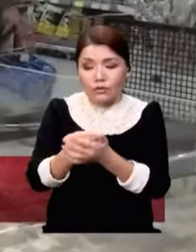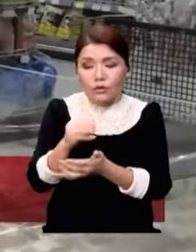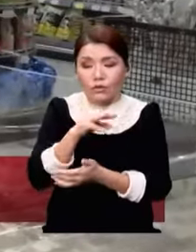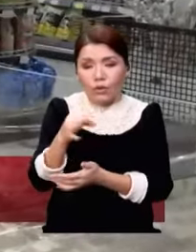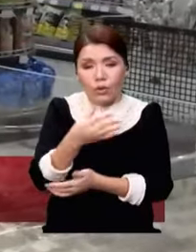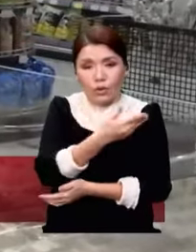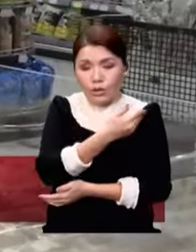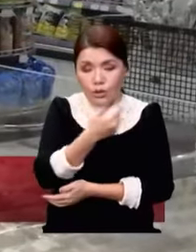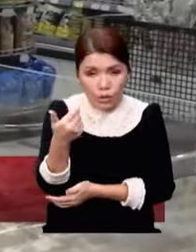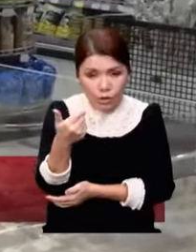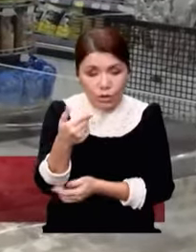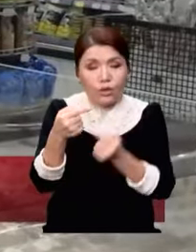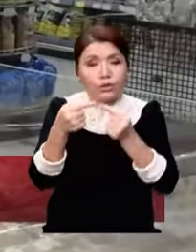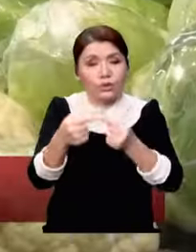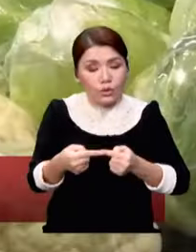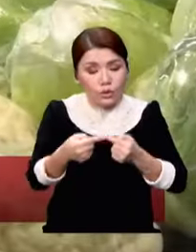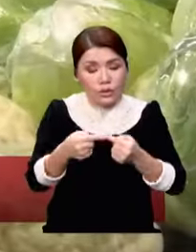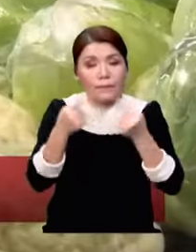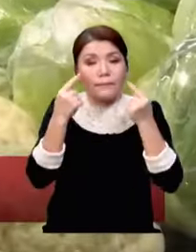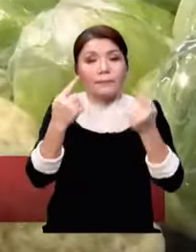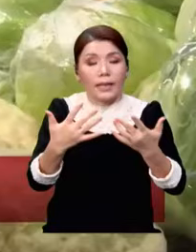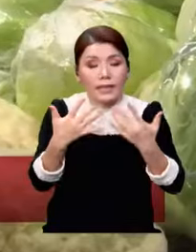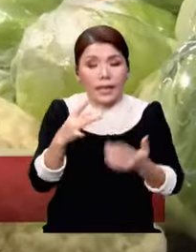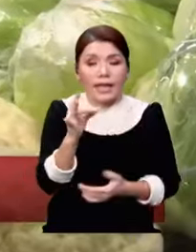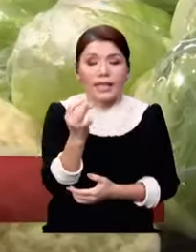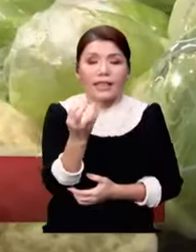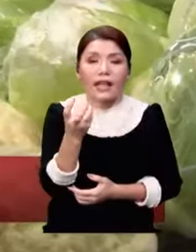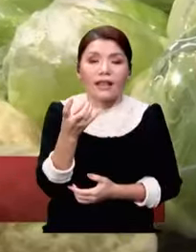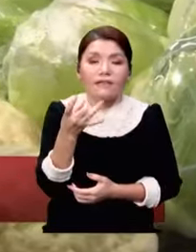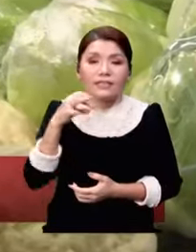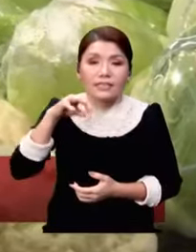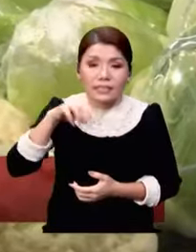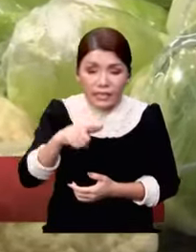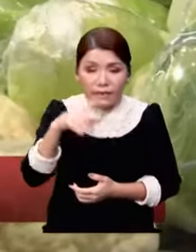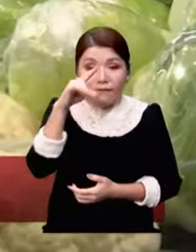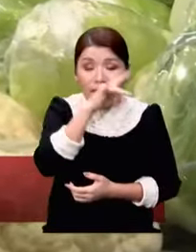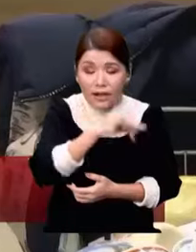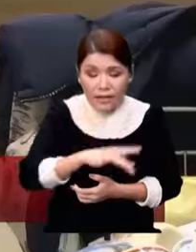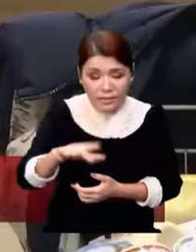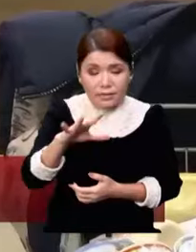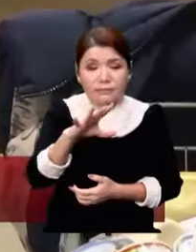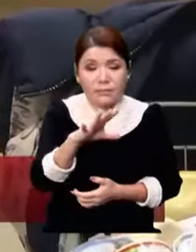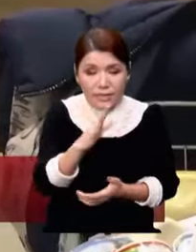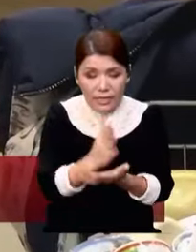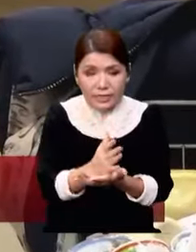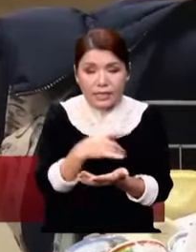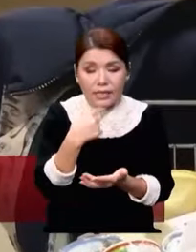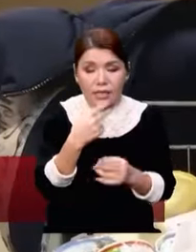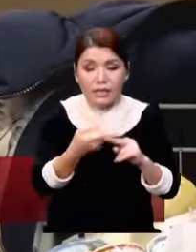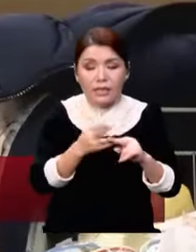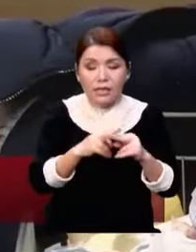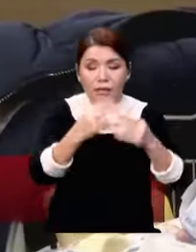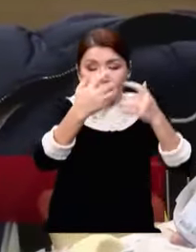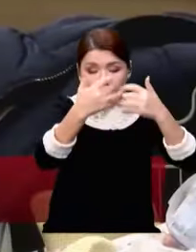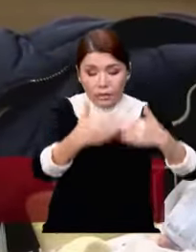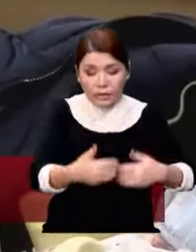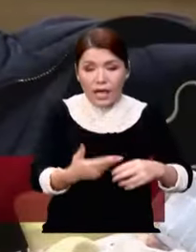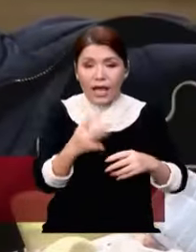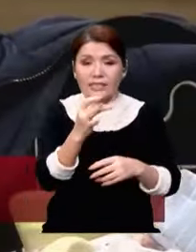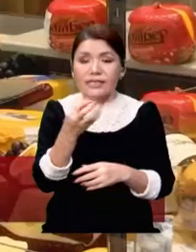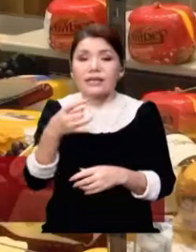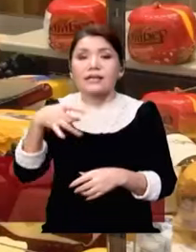нет. Но точно известно, что ритейлерские сети в Казахстане не без греха. Например, согласно анализу от